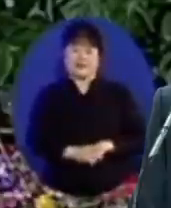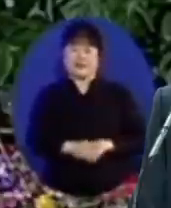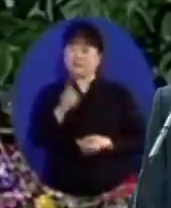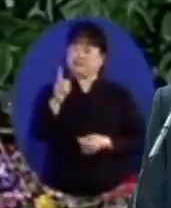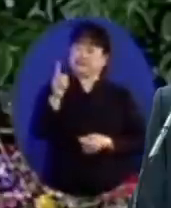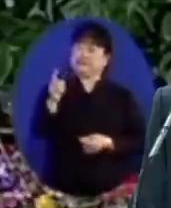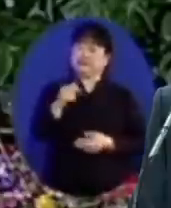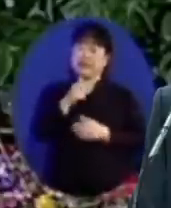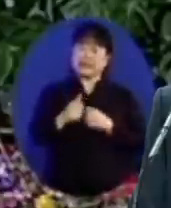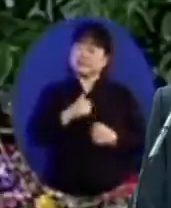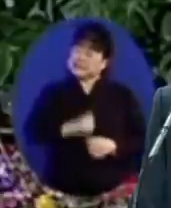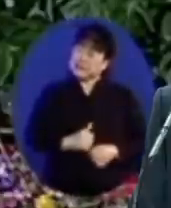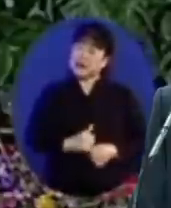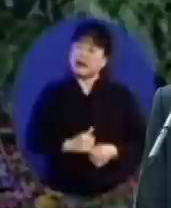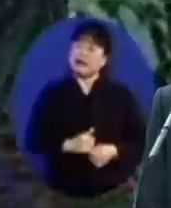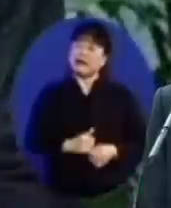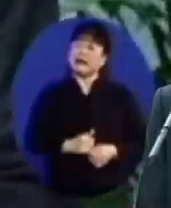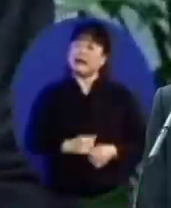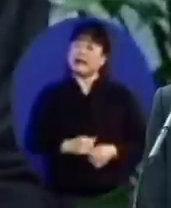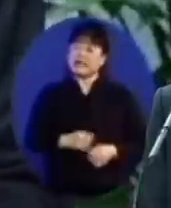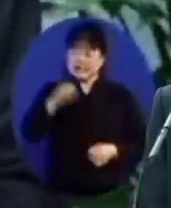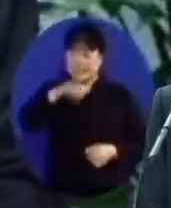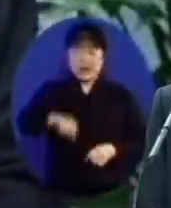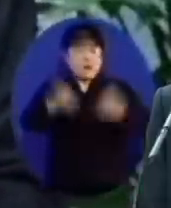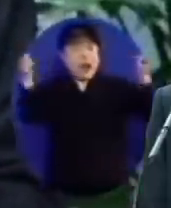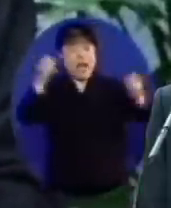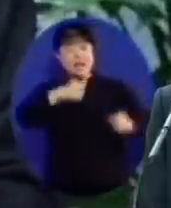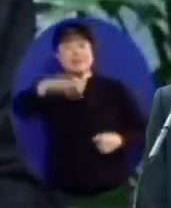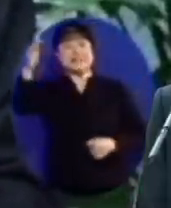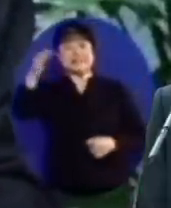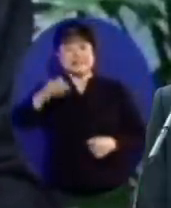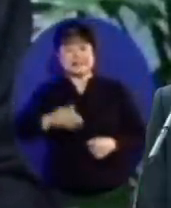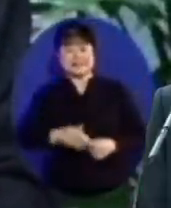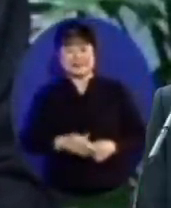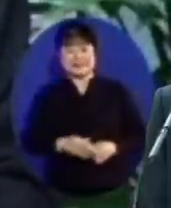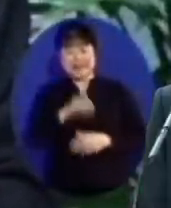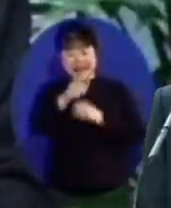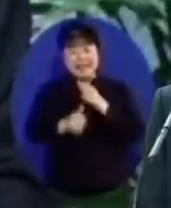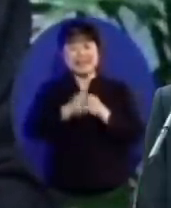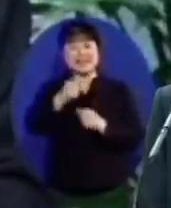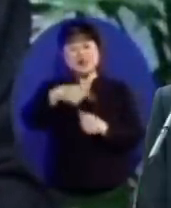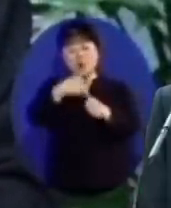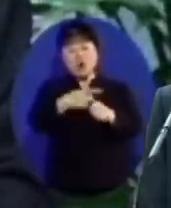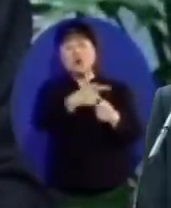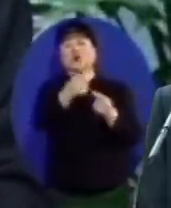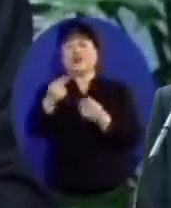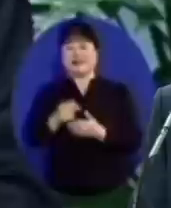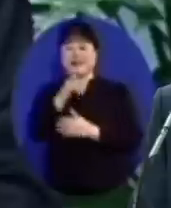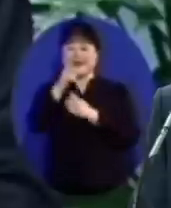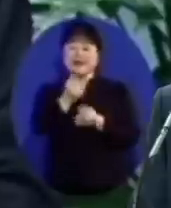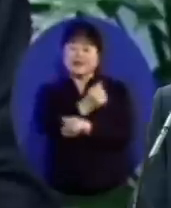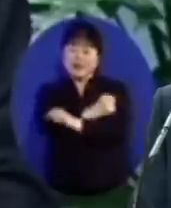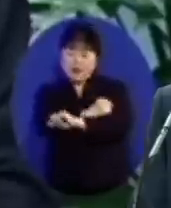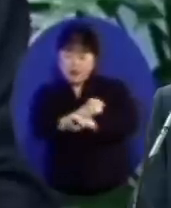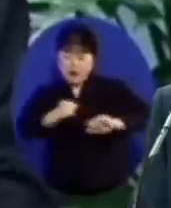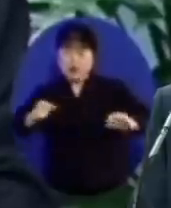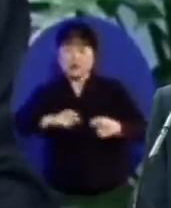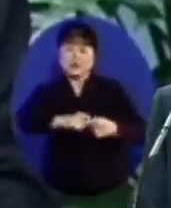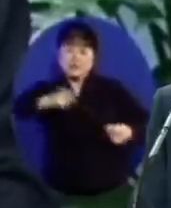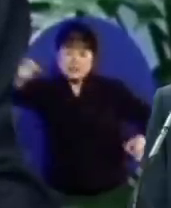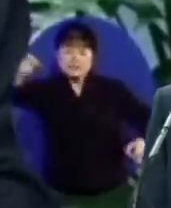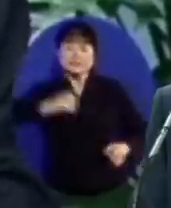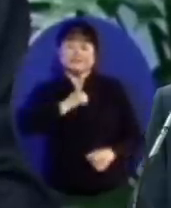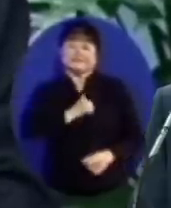저거를 하나님이 참고 견디시냐, 그냥 막 박살을 내버리지 그렇게 합니다. 그 하나님을 모욕하는 것입니다. 한없이 길게 길게